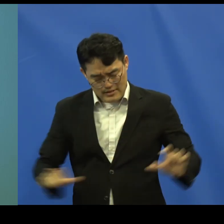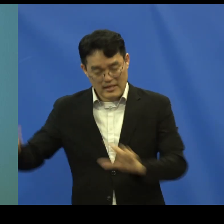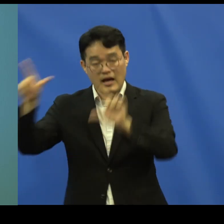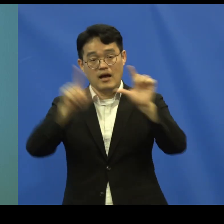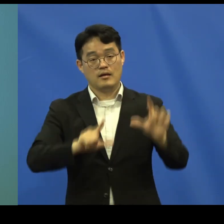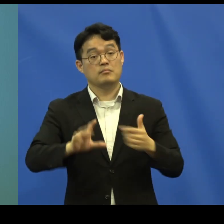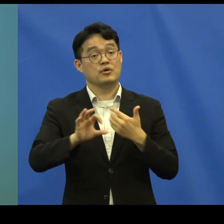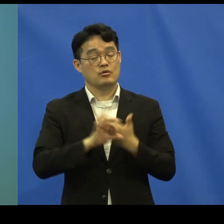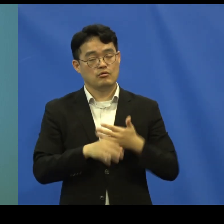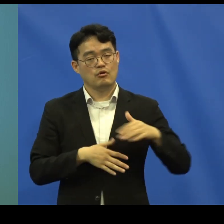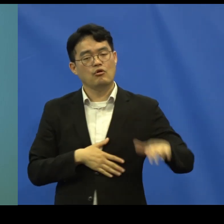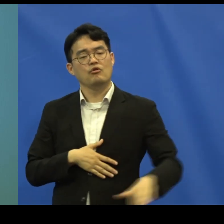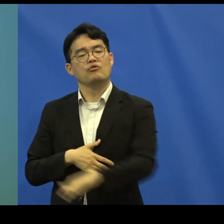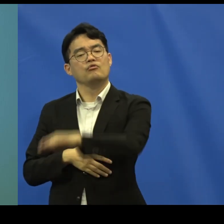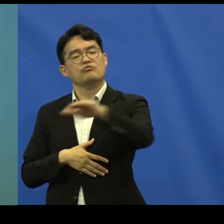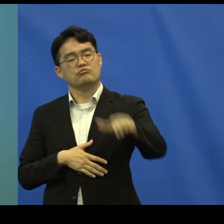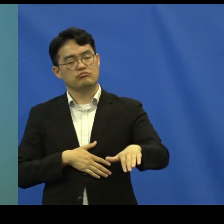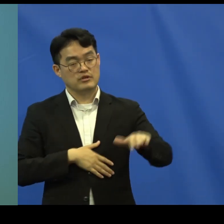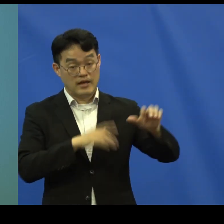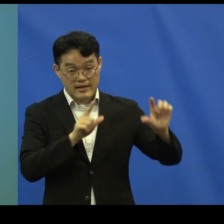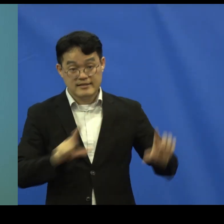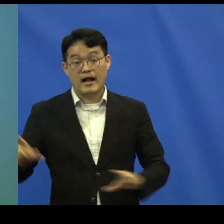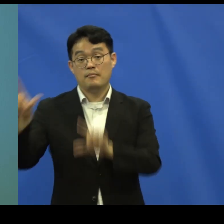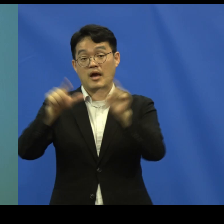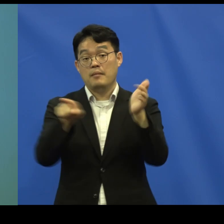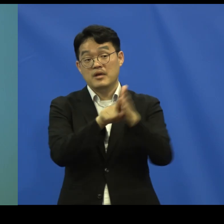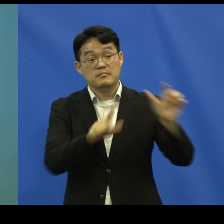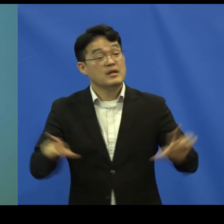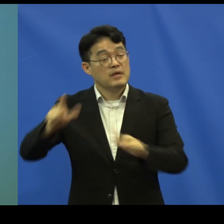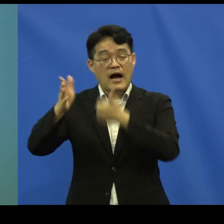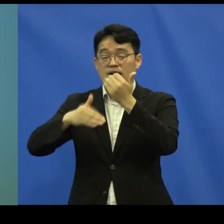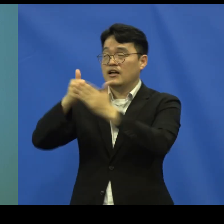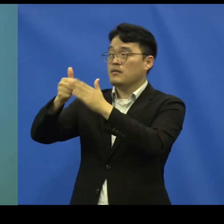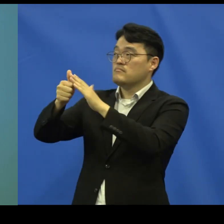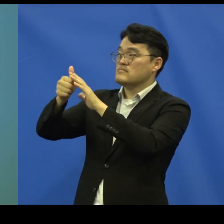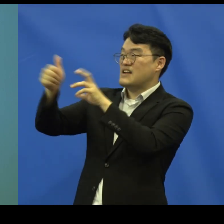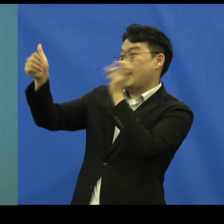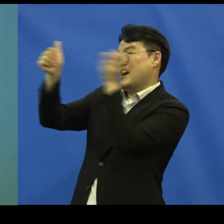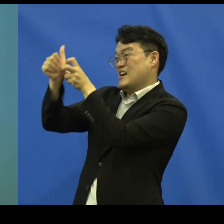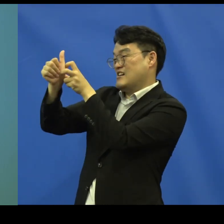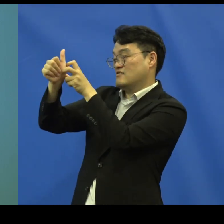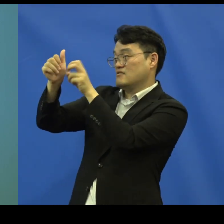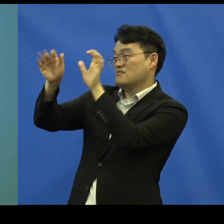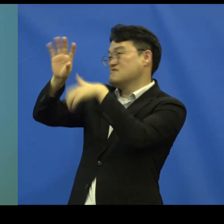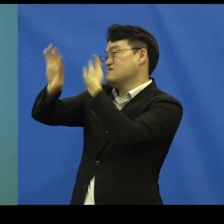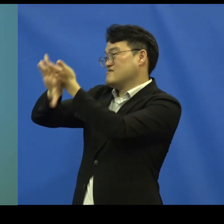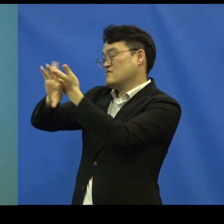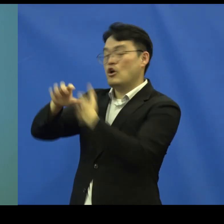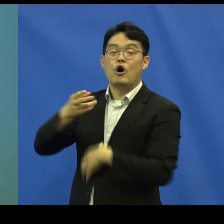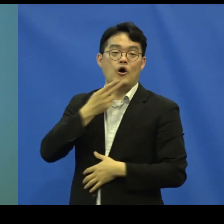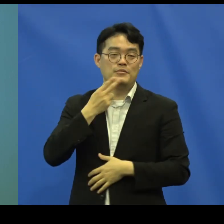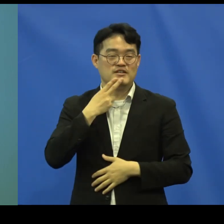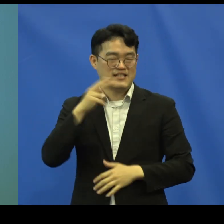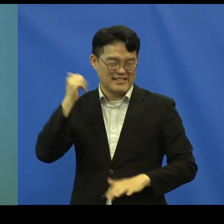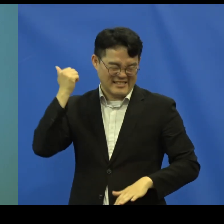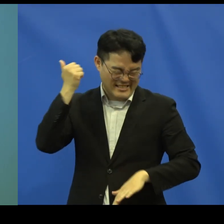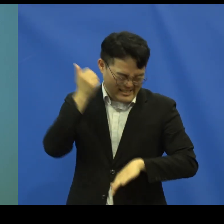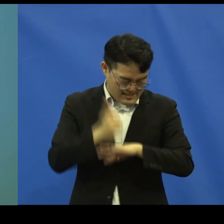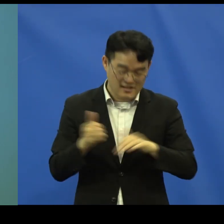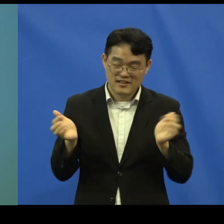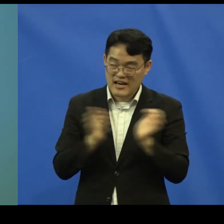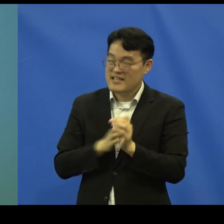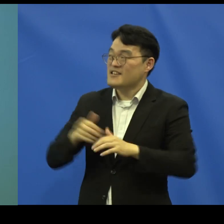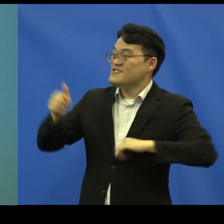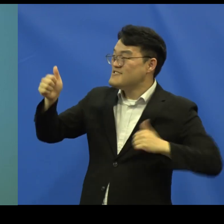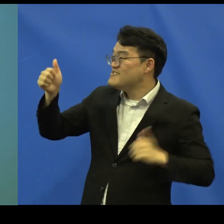믿음의 순례길에서 변절하지 않고 배반하지 않고 끝까지 완주하고 주님 앞에 서